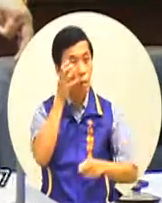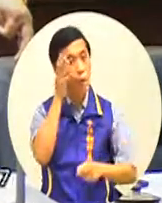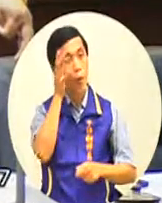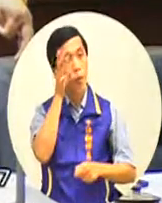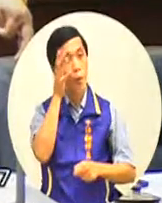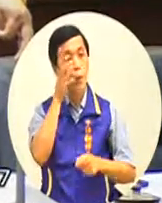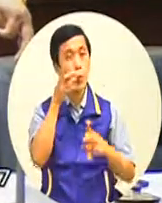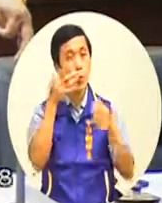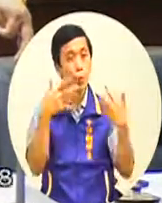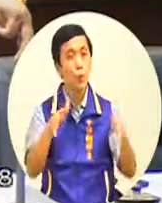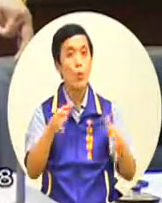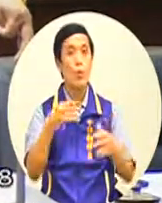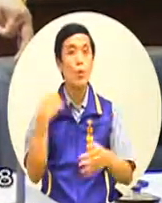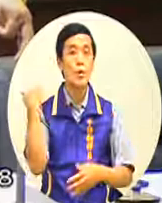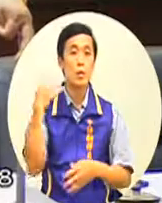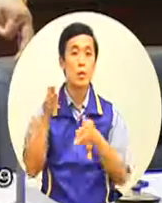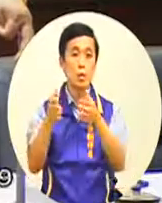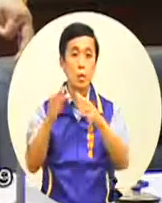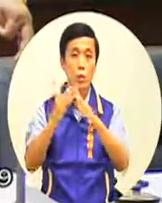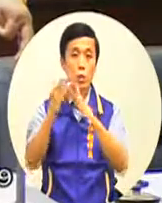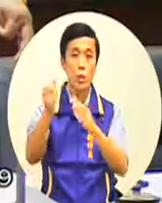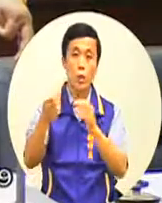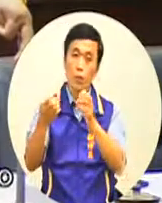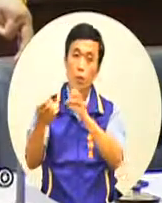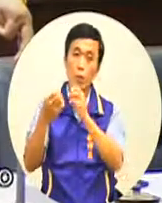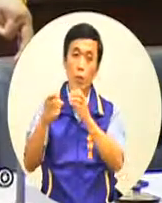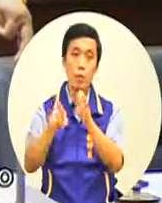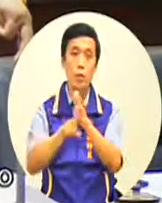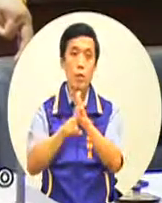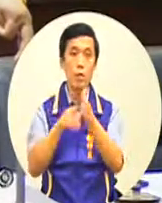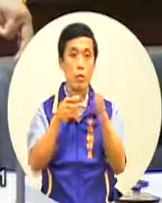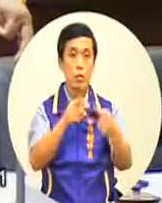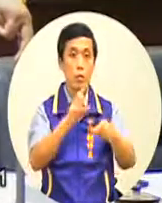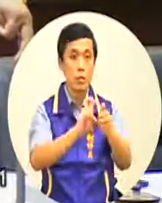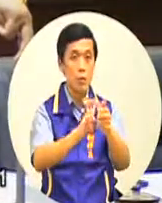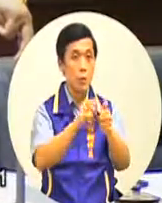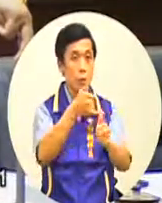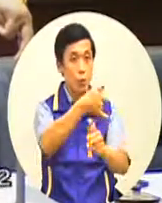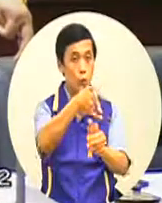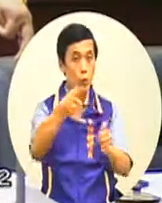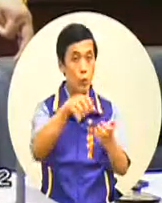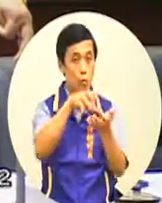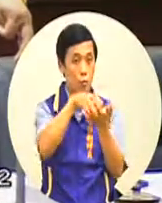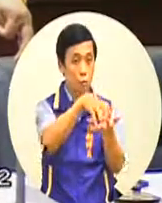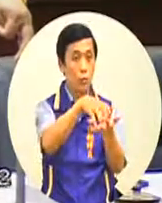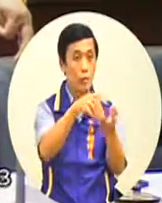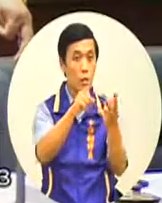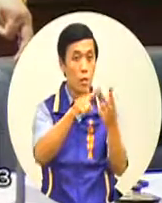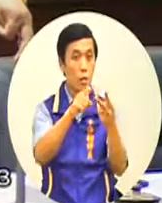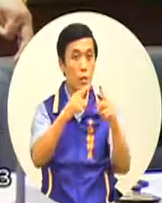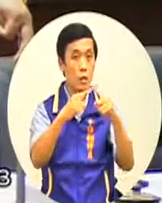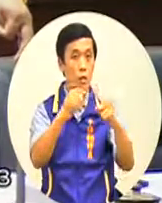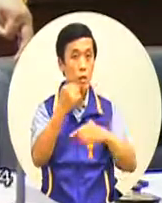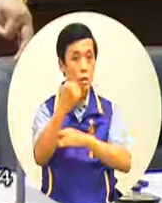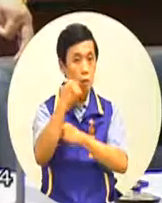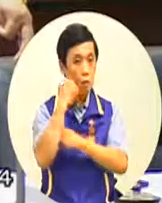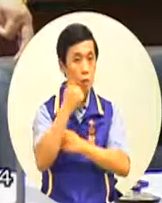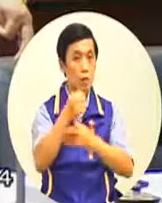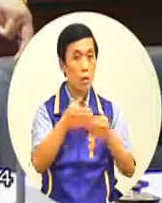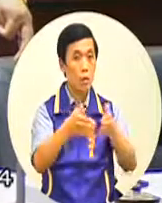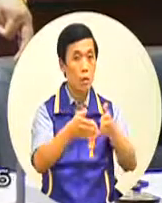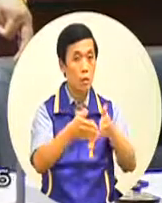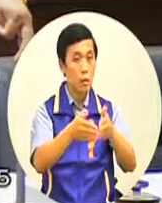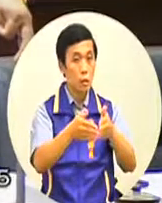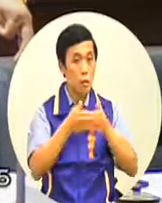局长讨教的时候，照护员的证明也好，或者他的人力需求也好，我总觉得这一